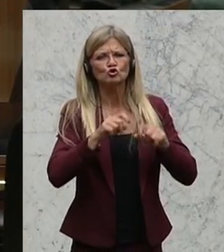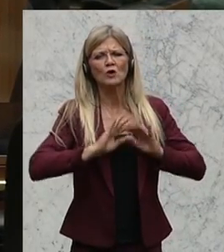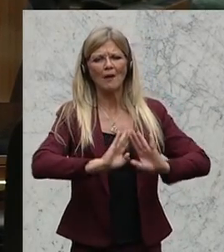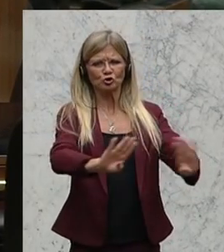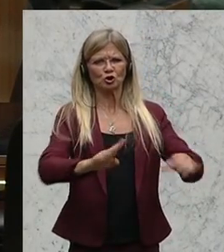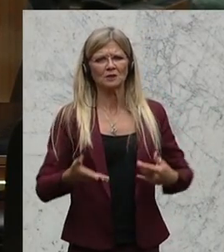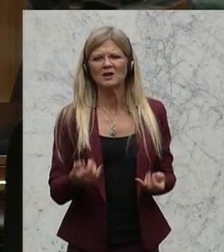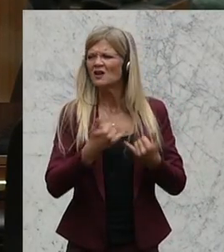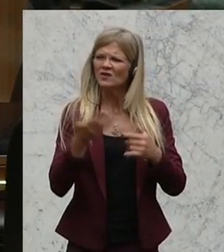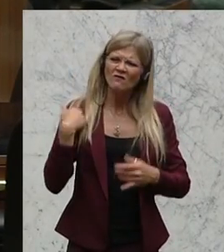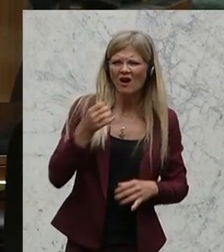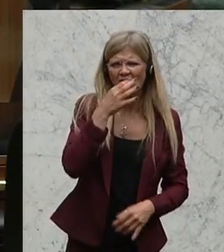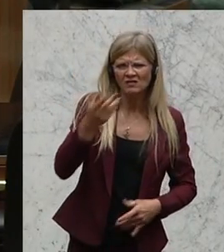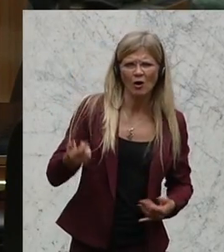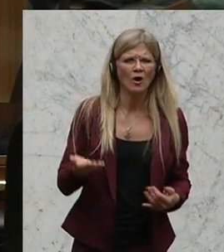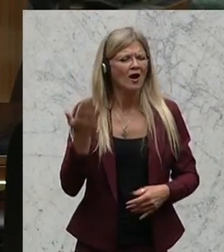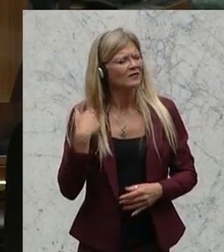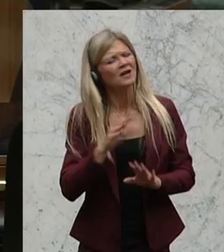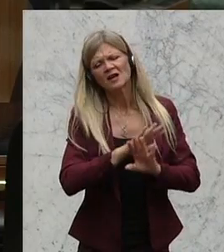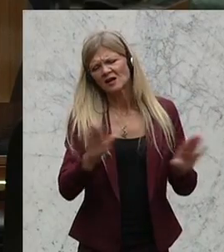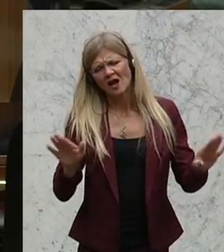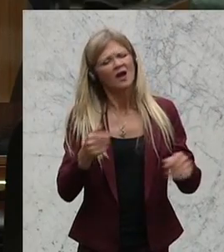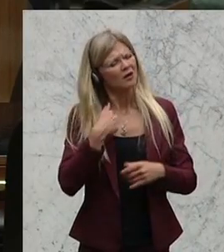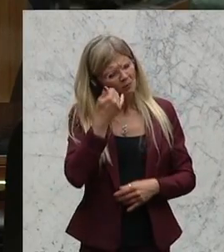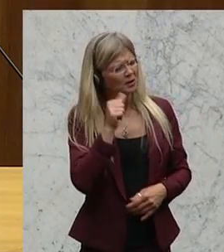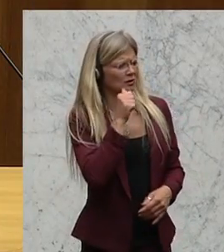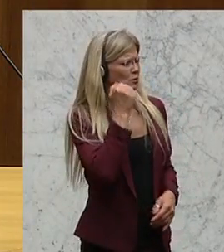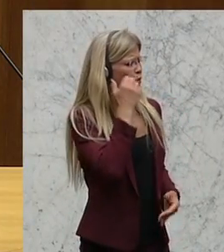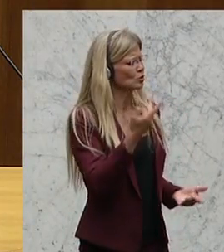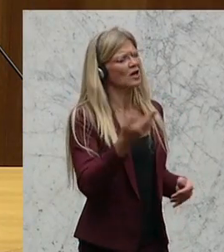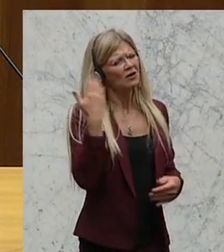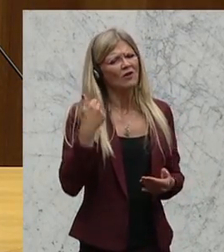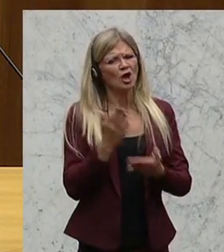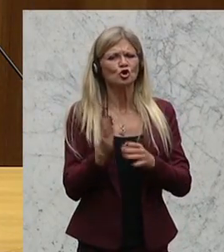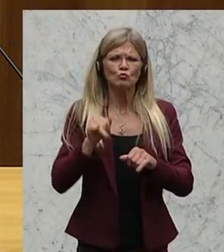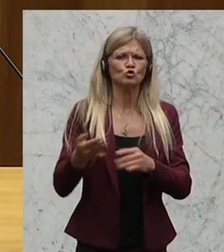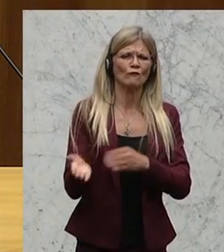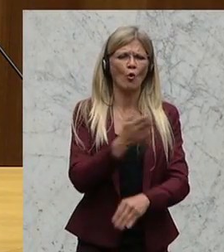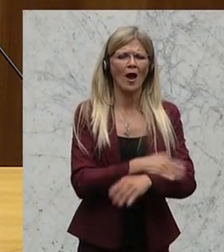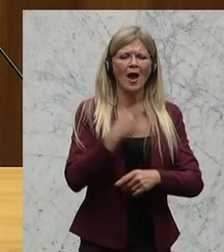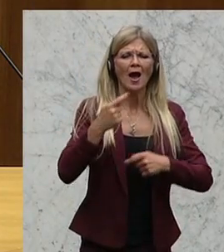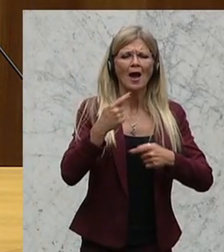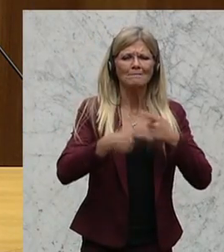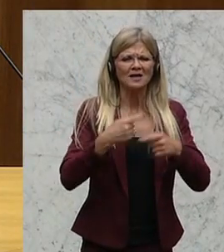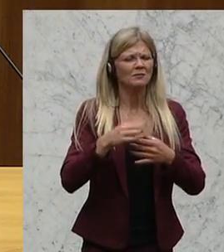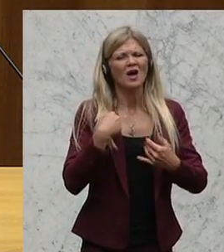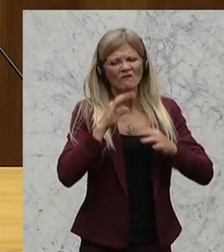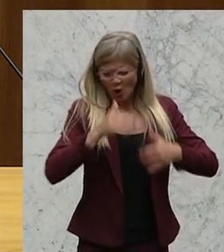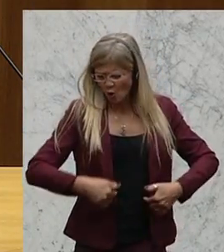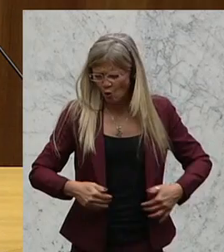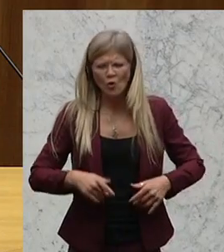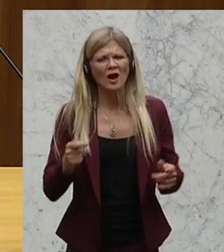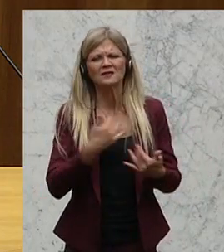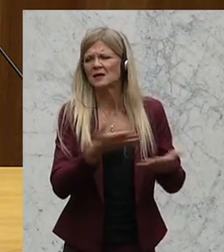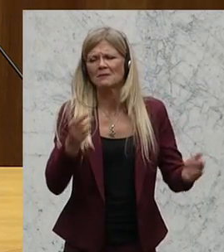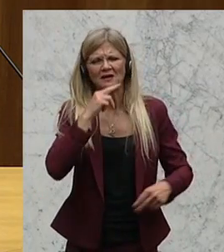wie war denn das ganz genau? Es ist der Reihe nach. Seien Sie mal nicht besser, man hätte halt schon früher Maßnahmen ergreifen müssen. Von Verhungern redet doch keiner. Tust du nicht auf die